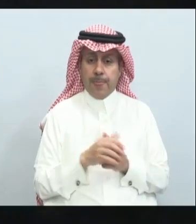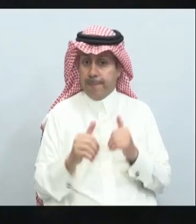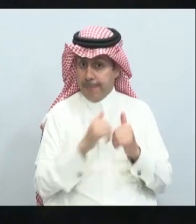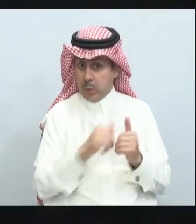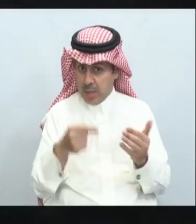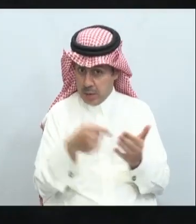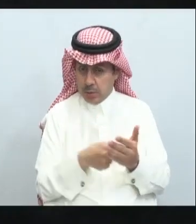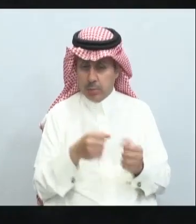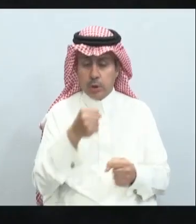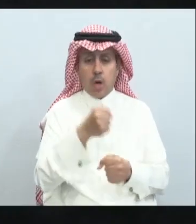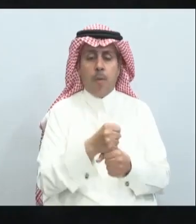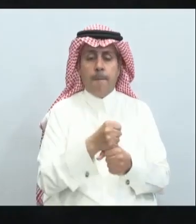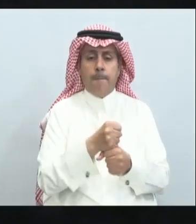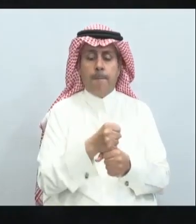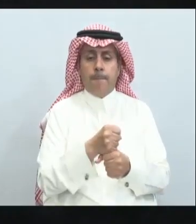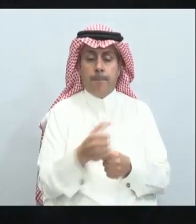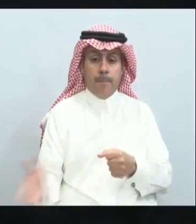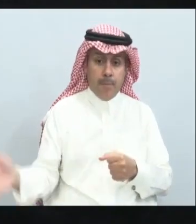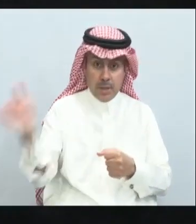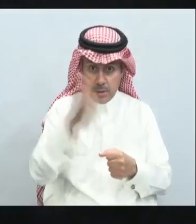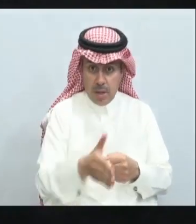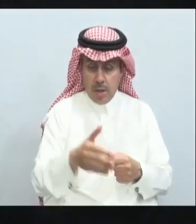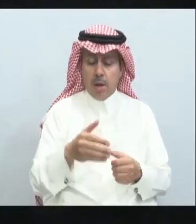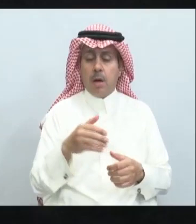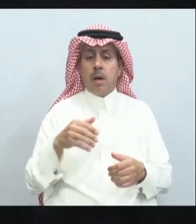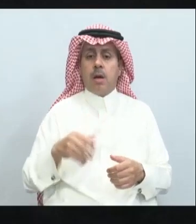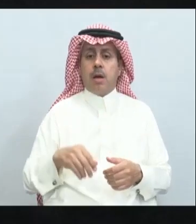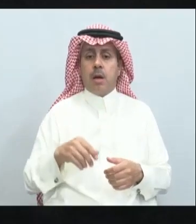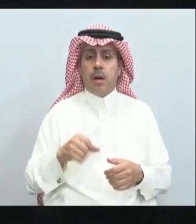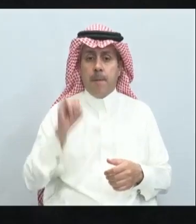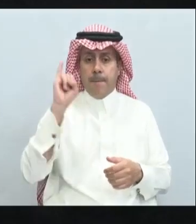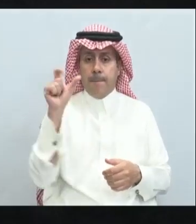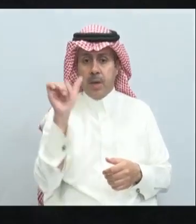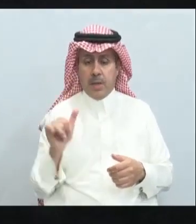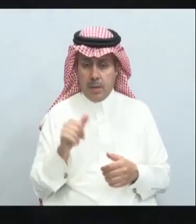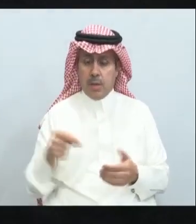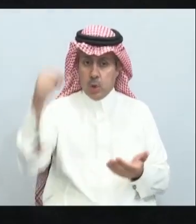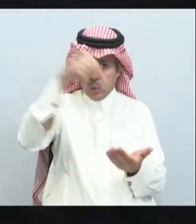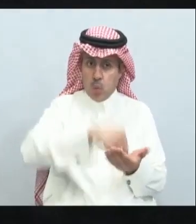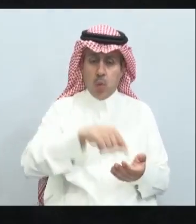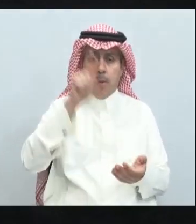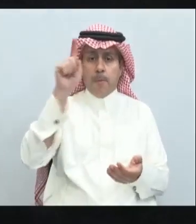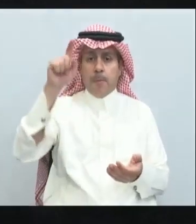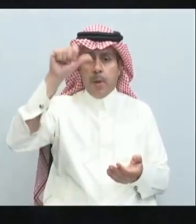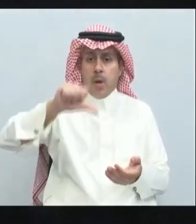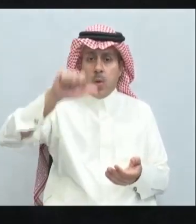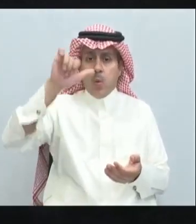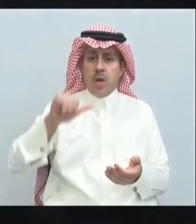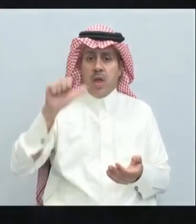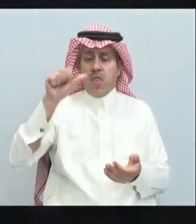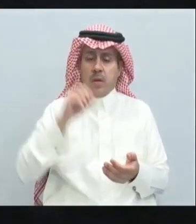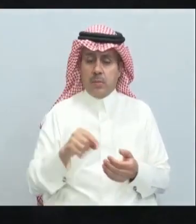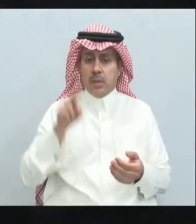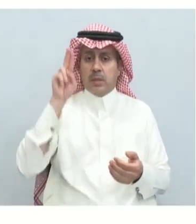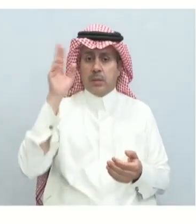العلاجيه تقوم بايصال الحيوان المنوي الى البويضه واحداث التلقيح والاخصاب بينهما